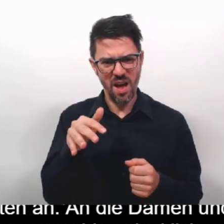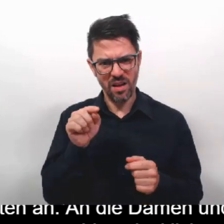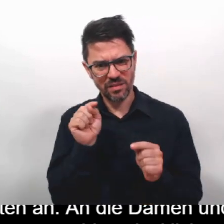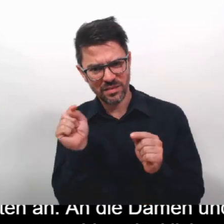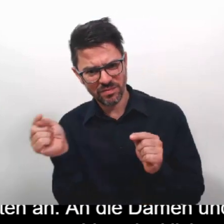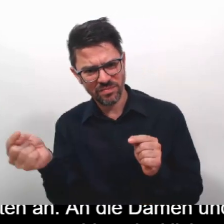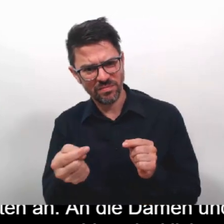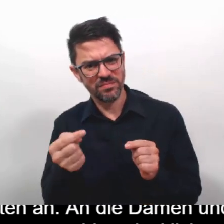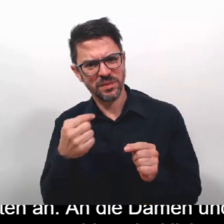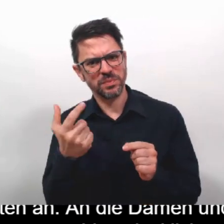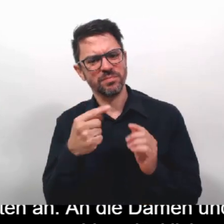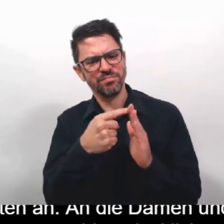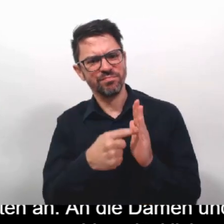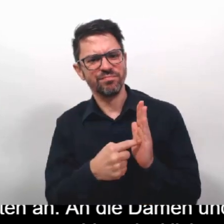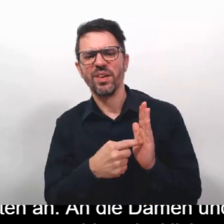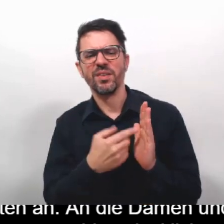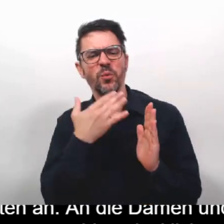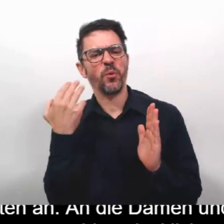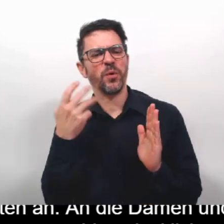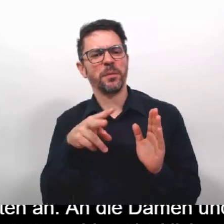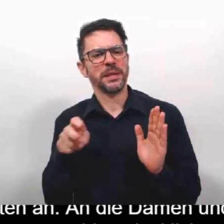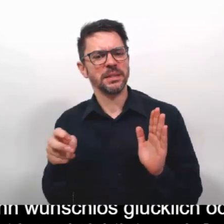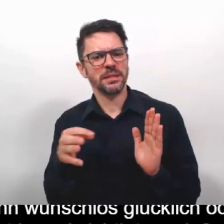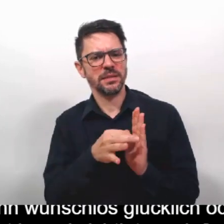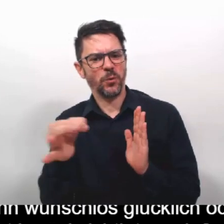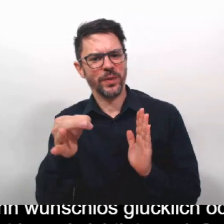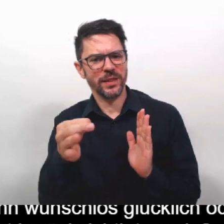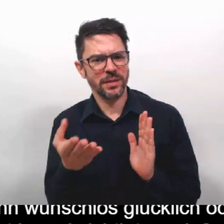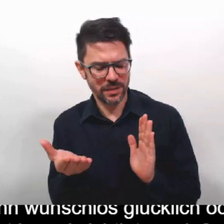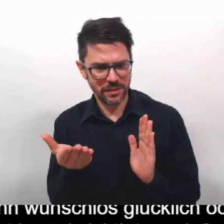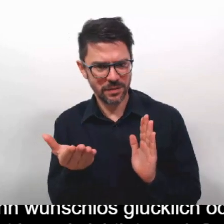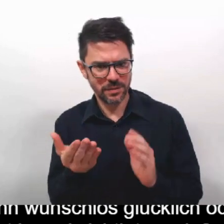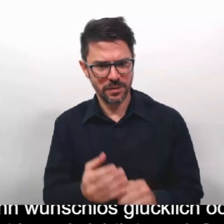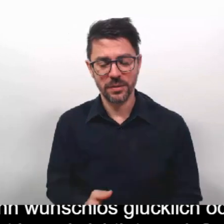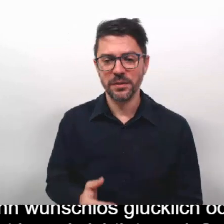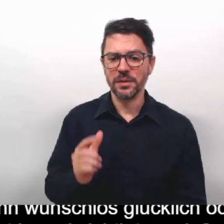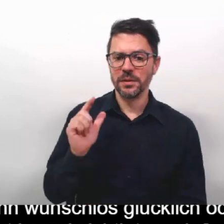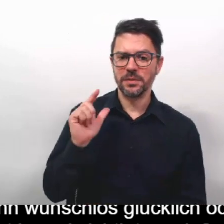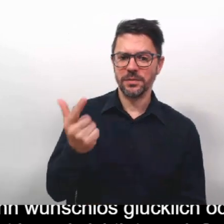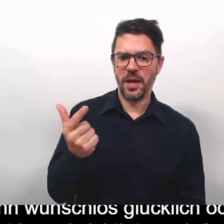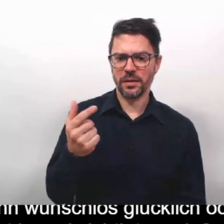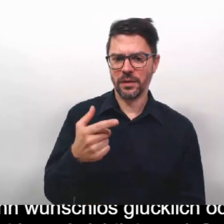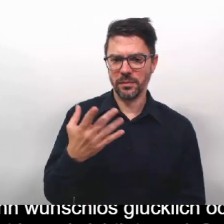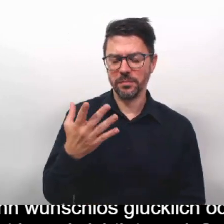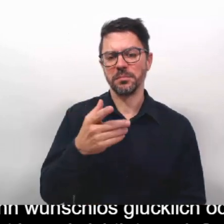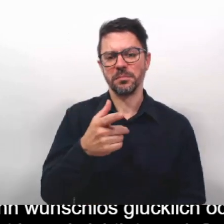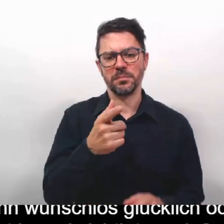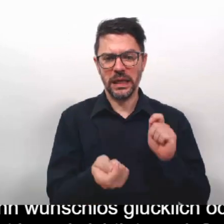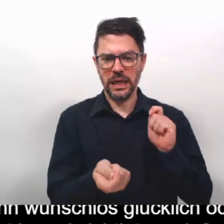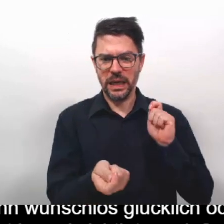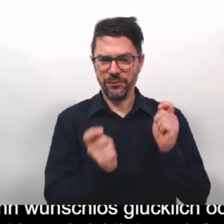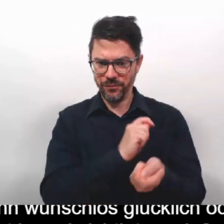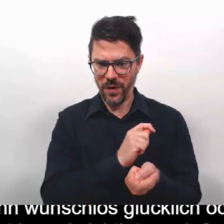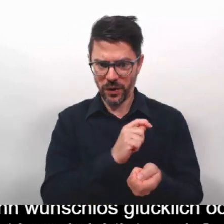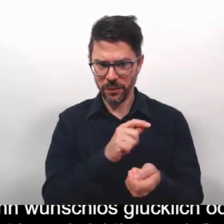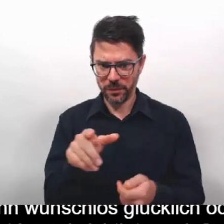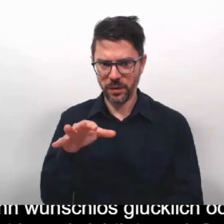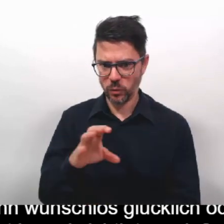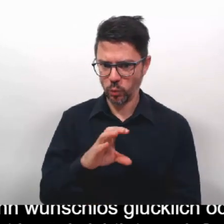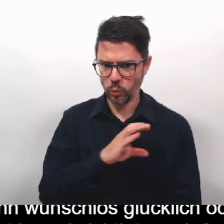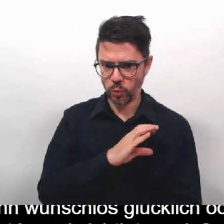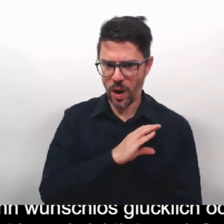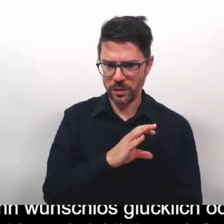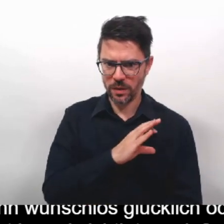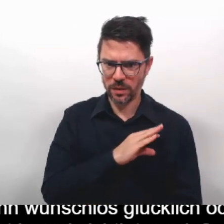ausführlicher vielleicht so beantwortende Frage. Wie geht es denn jetzt weiter? Gibt es von der